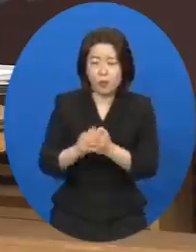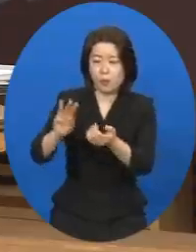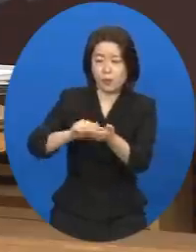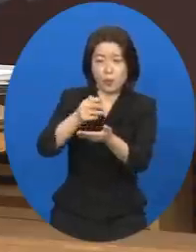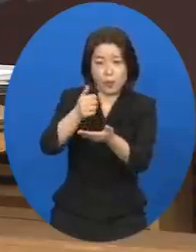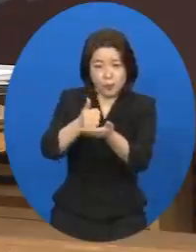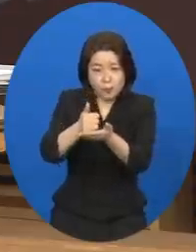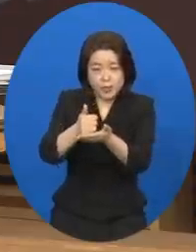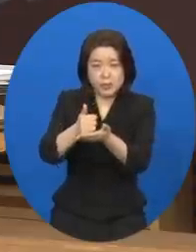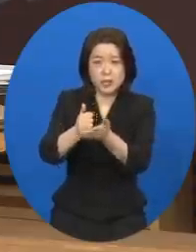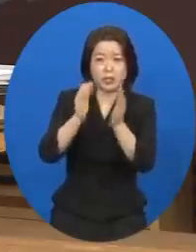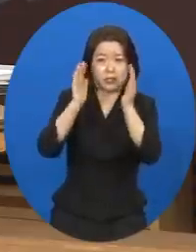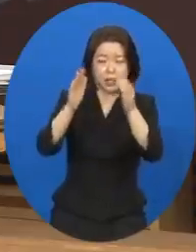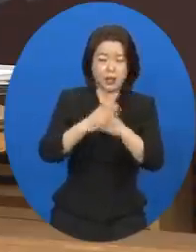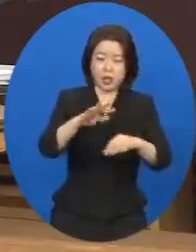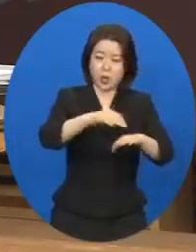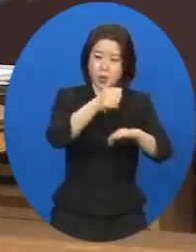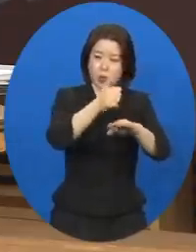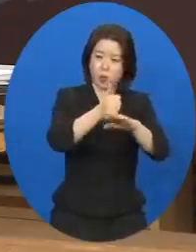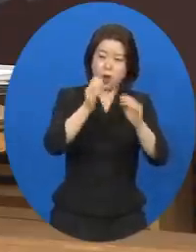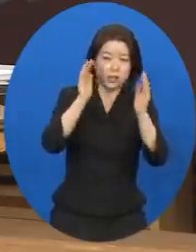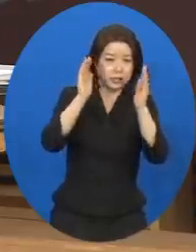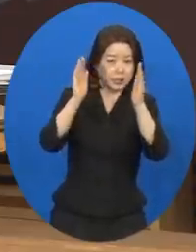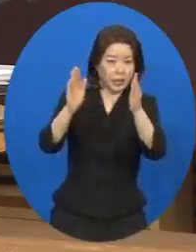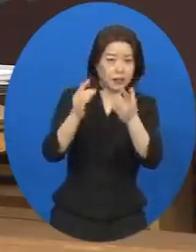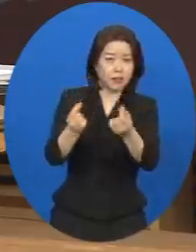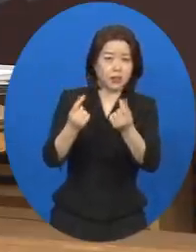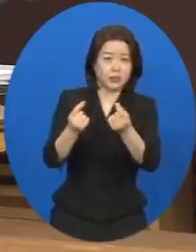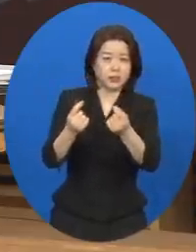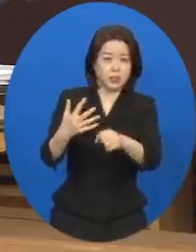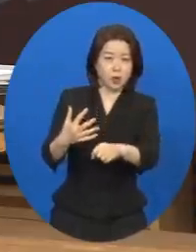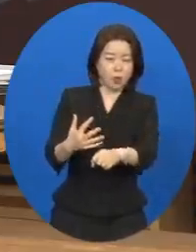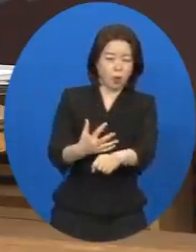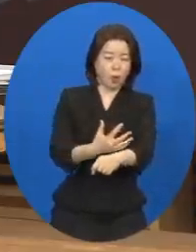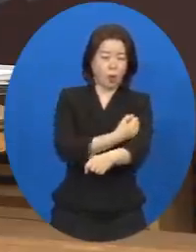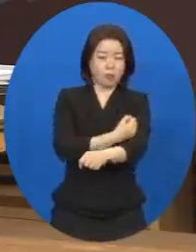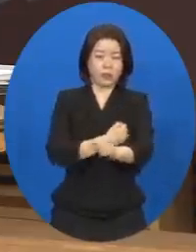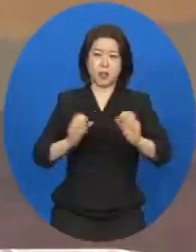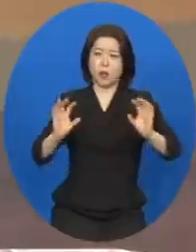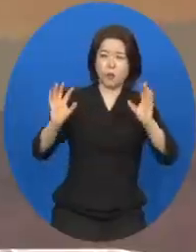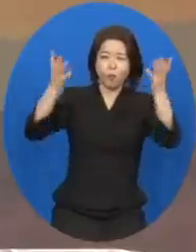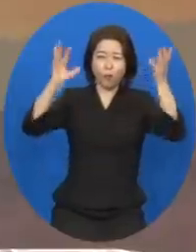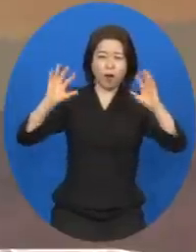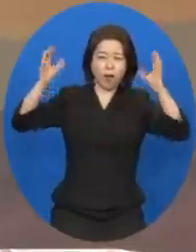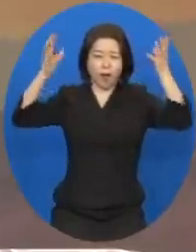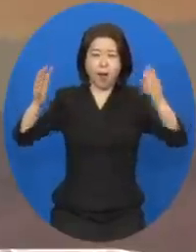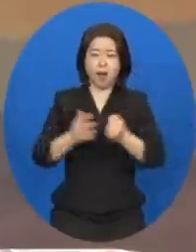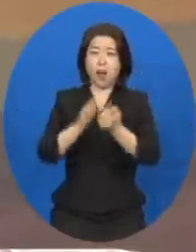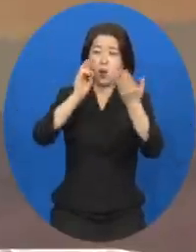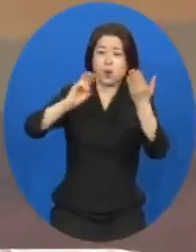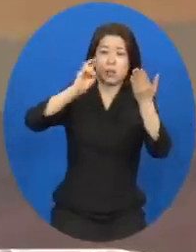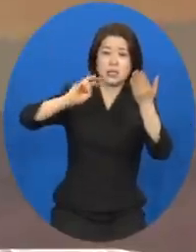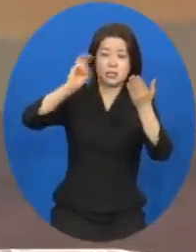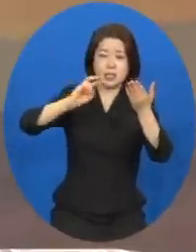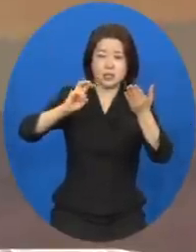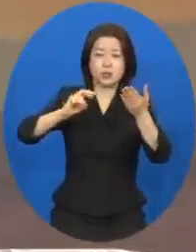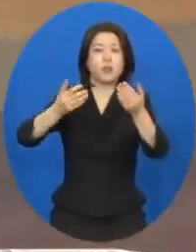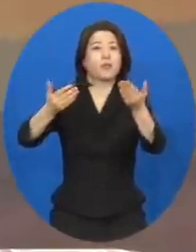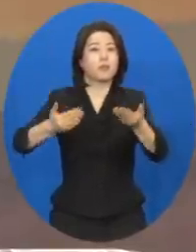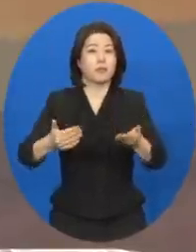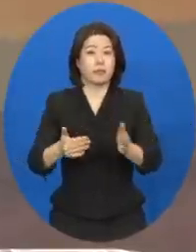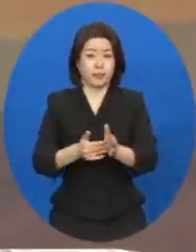또 왕을 향한 것 같은 그런 엄청난 환호와 찬송을